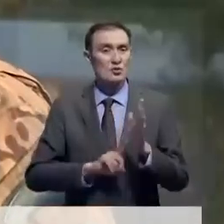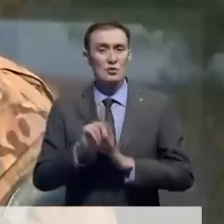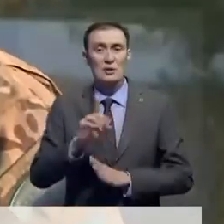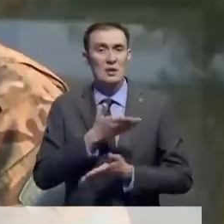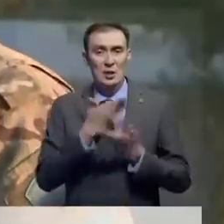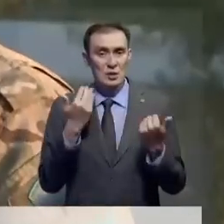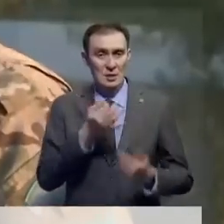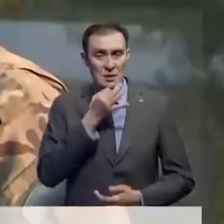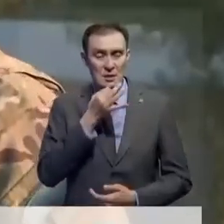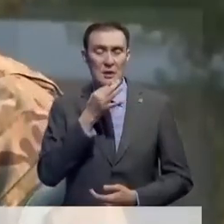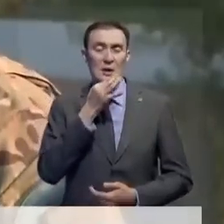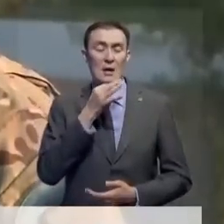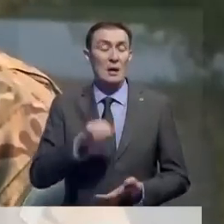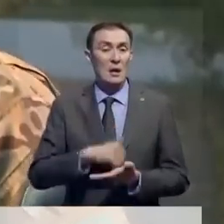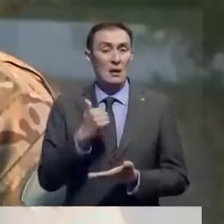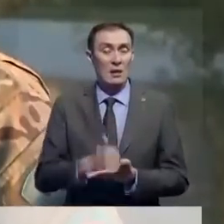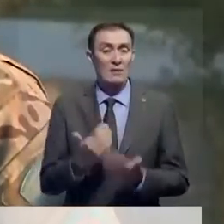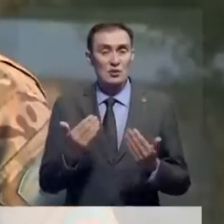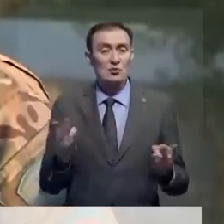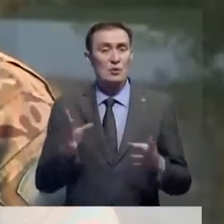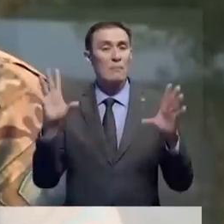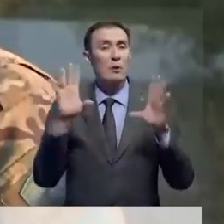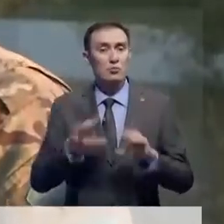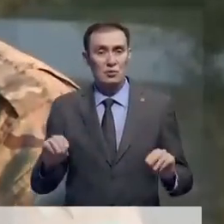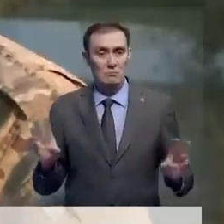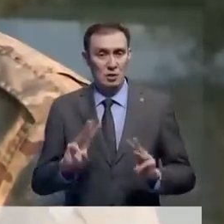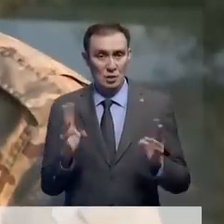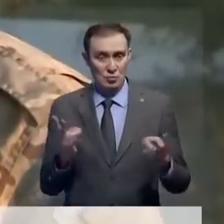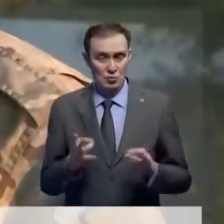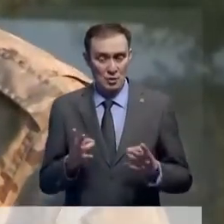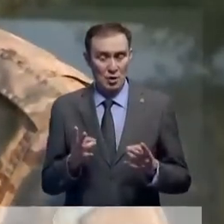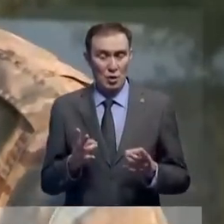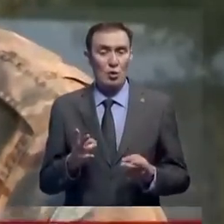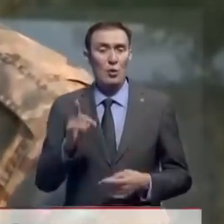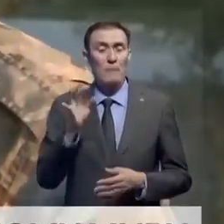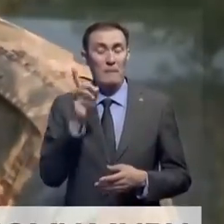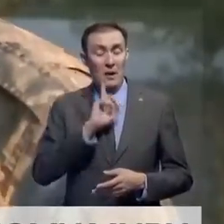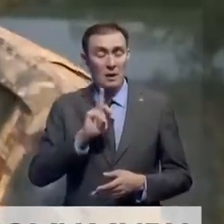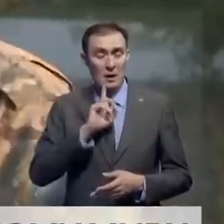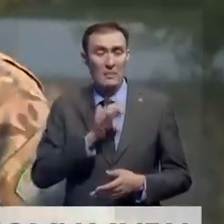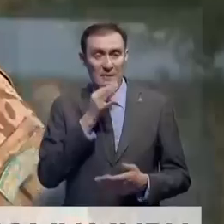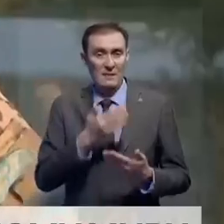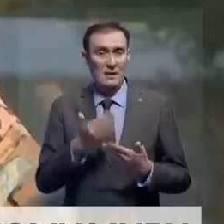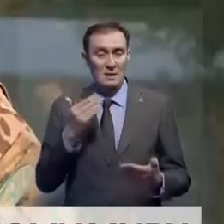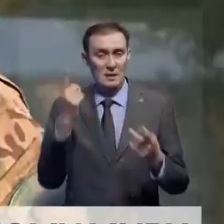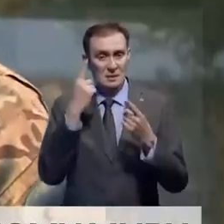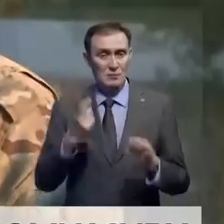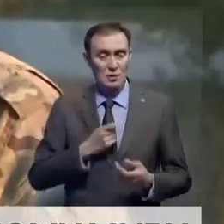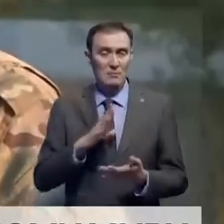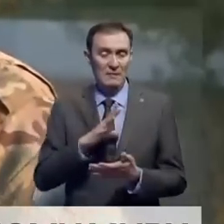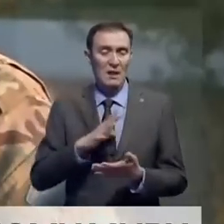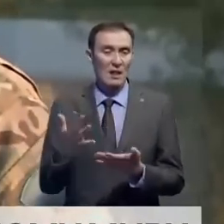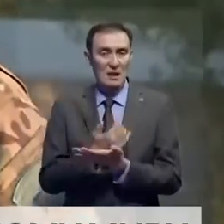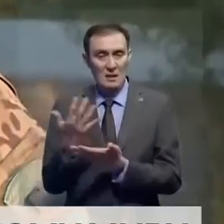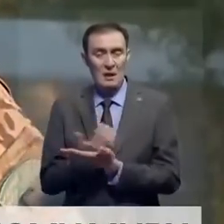начали главное сейчас потушить пожар Но предварительно нам уже сообщили что находили